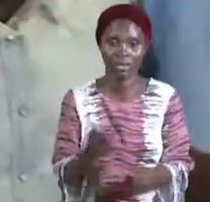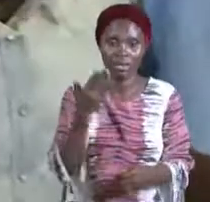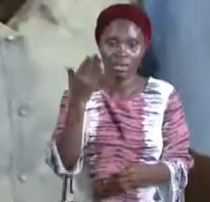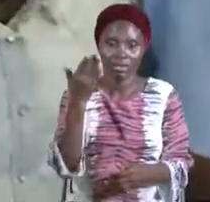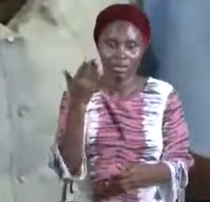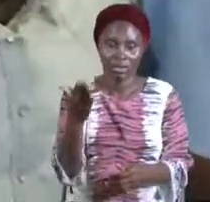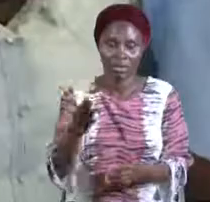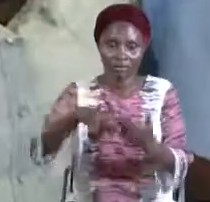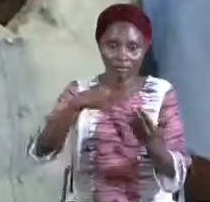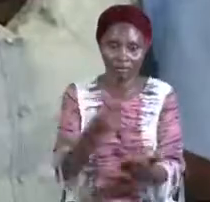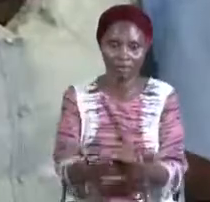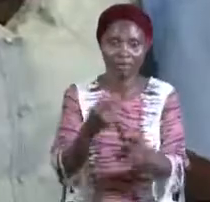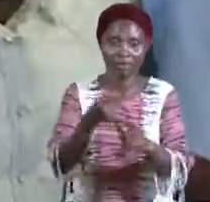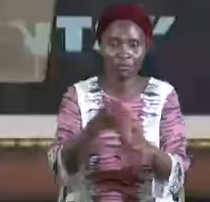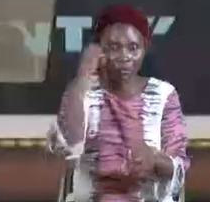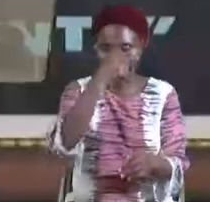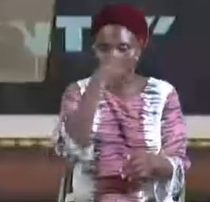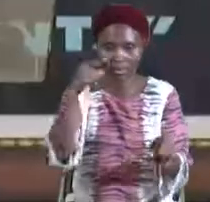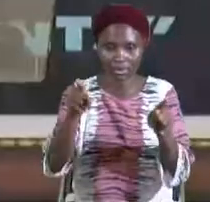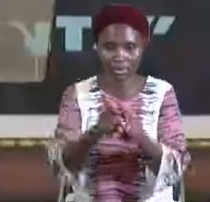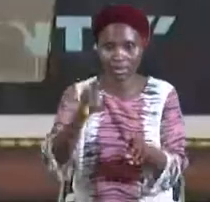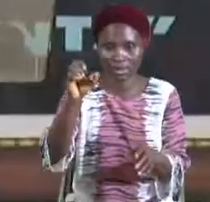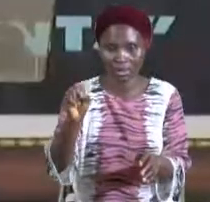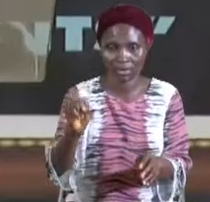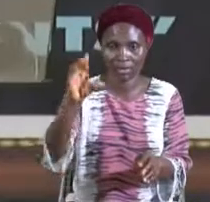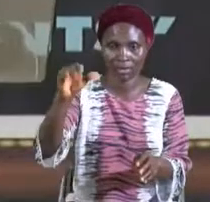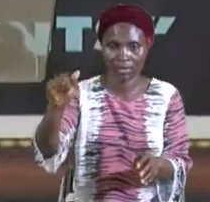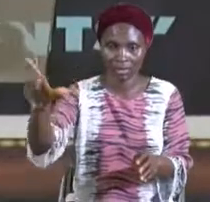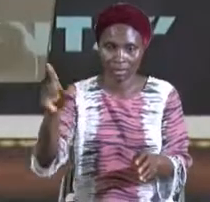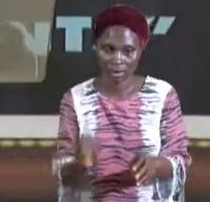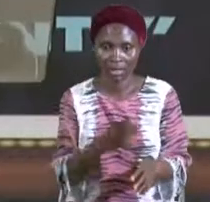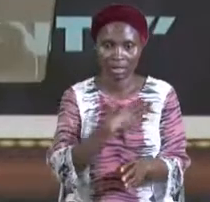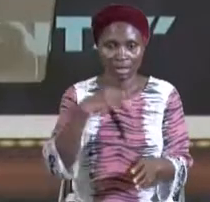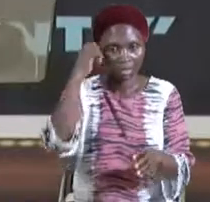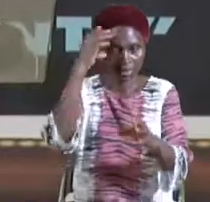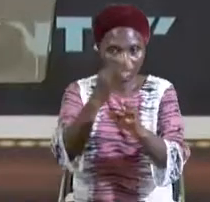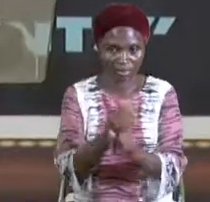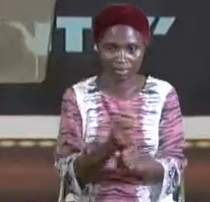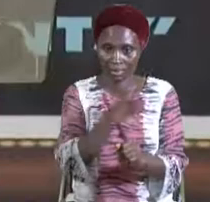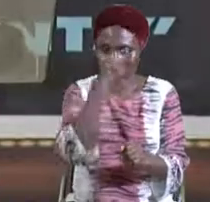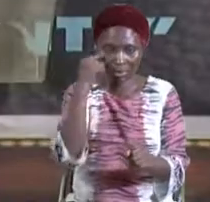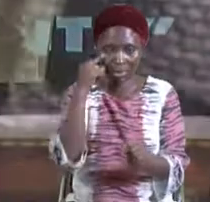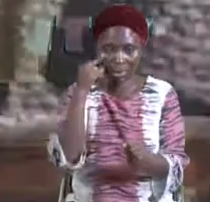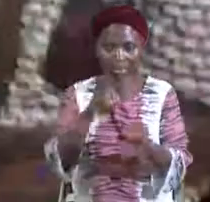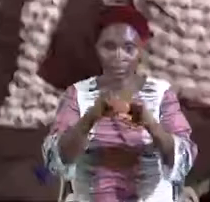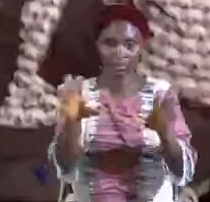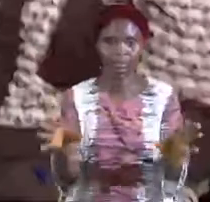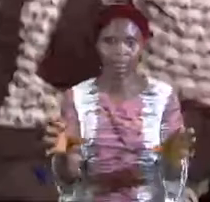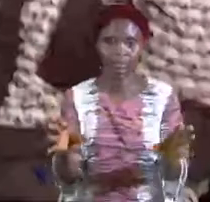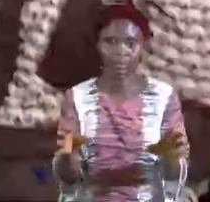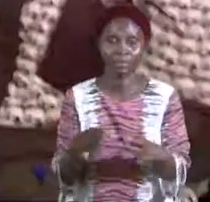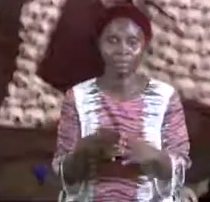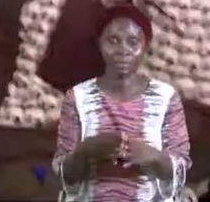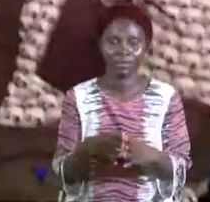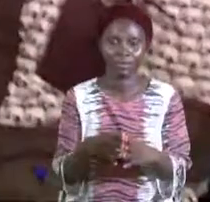yeux comme des écailles. Et il recouvra la vue. Et tu recouvres